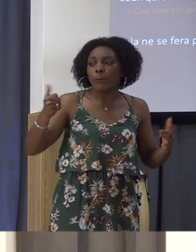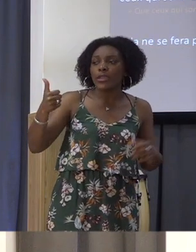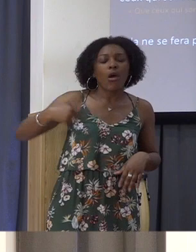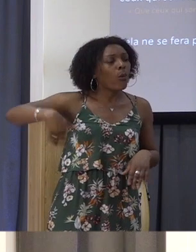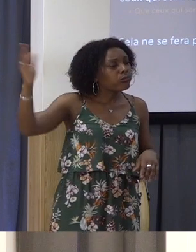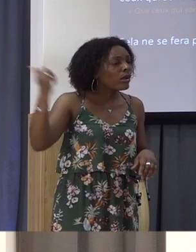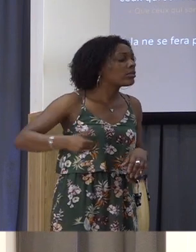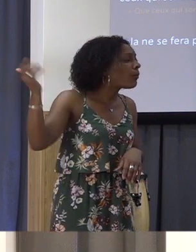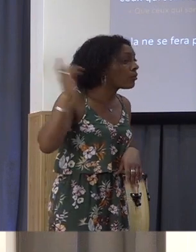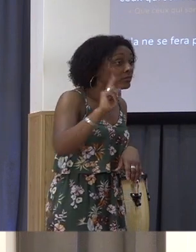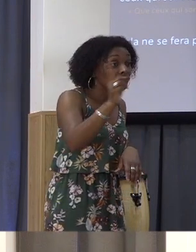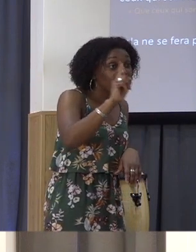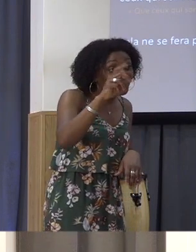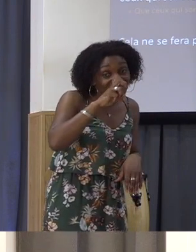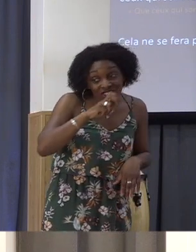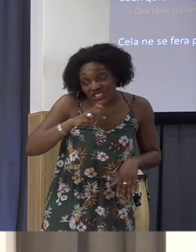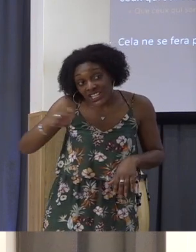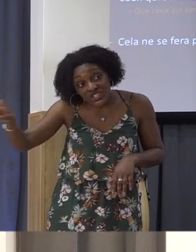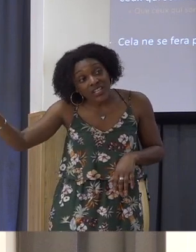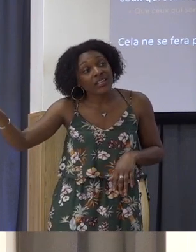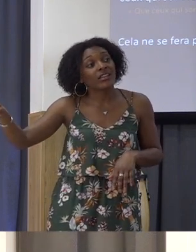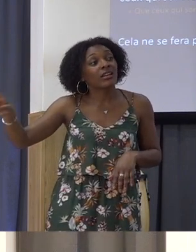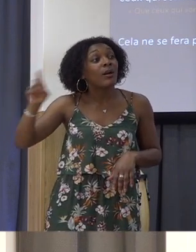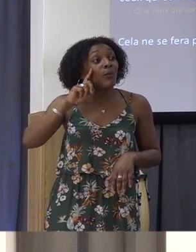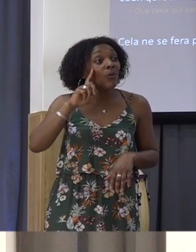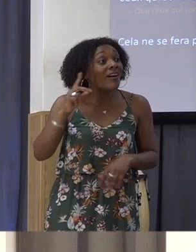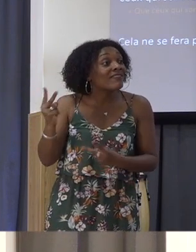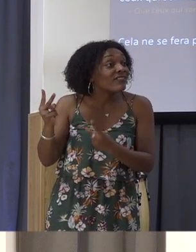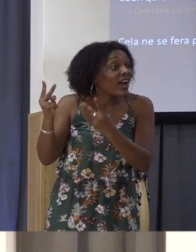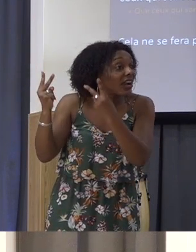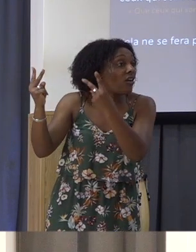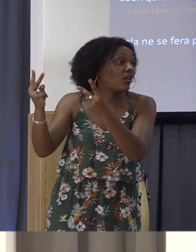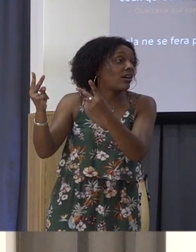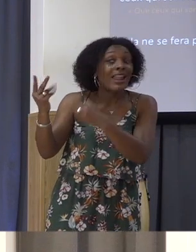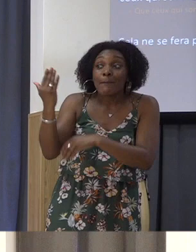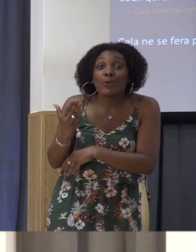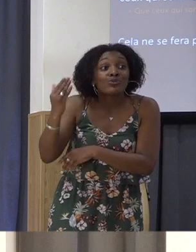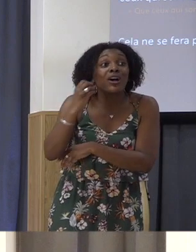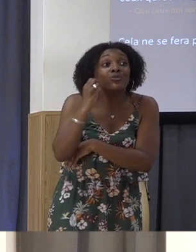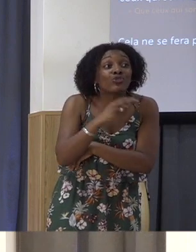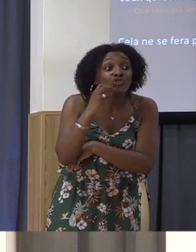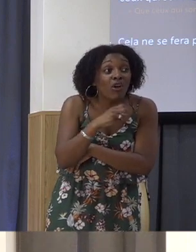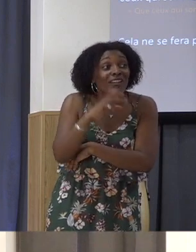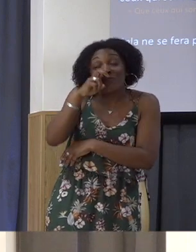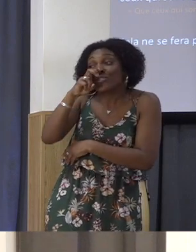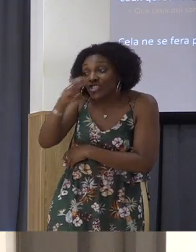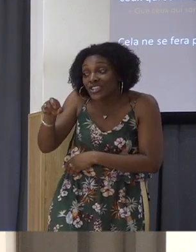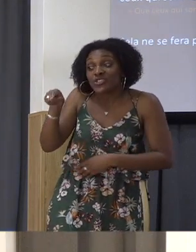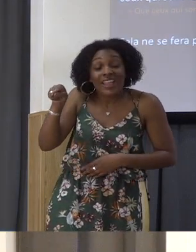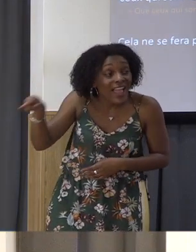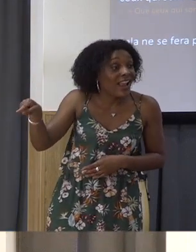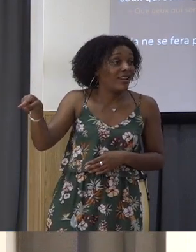chercher celle qui était en difficulté, parce que c'était là le besoin, parce que c'était